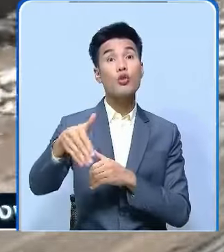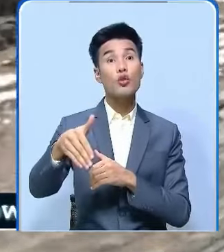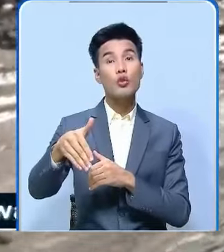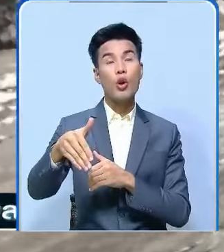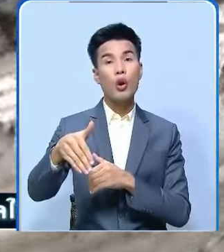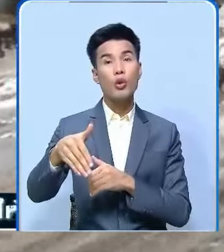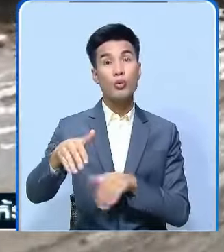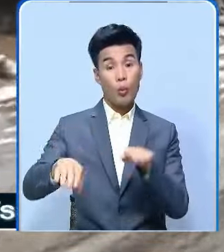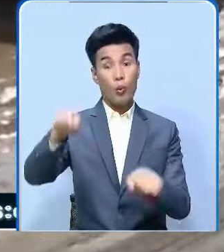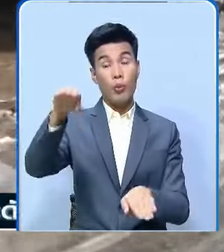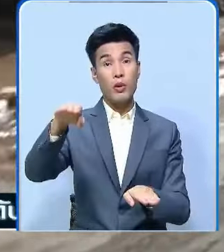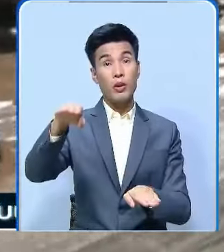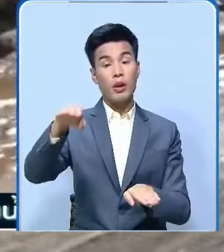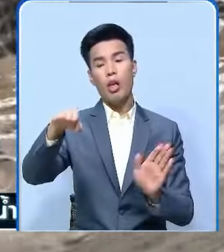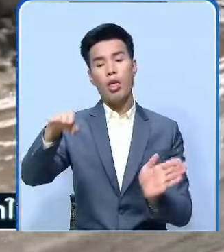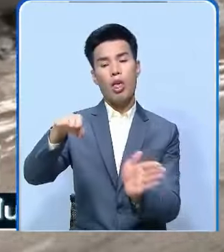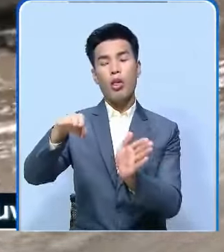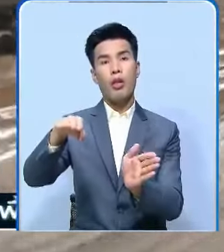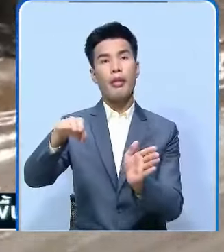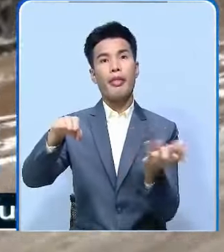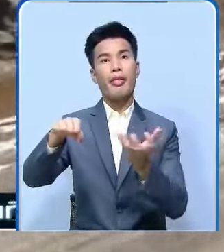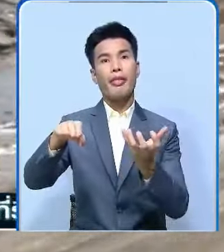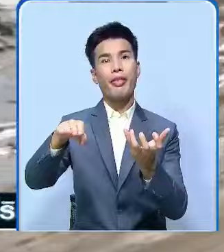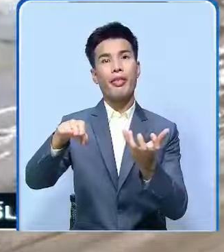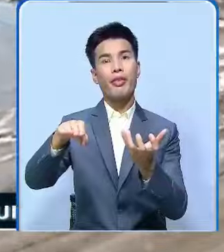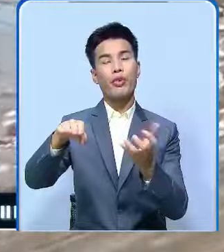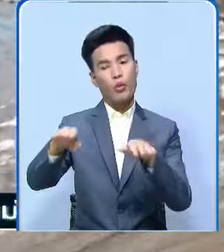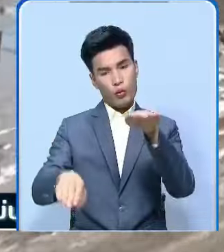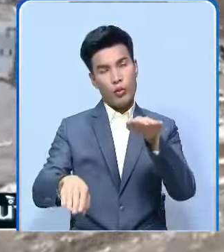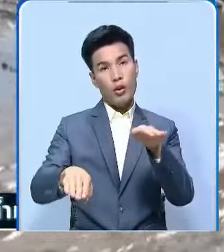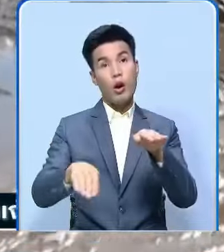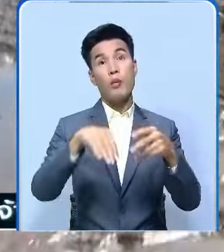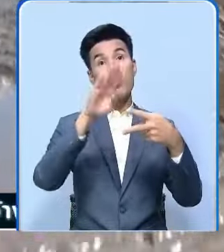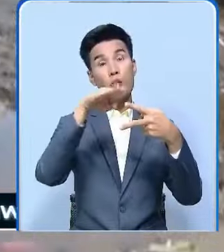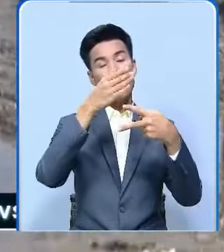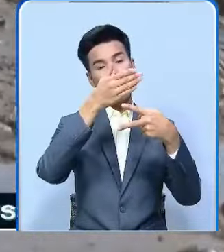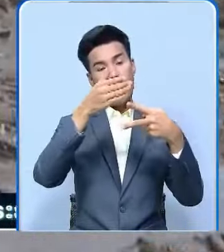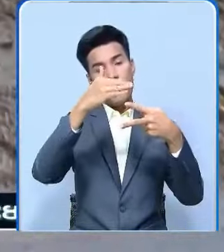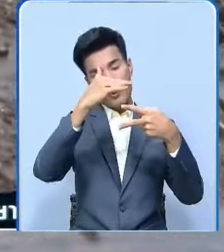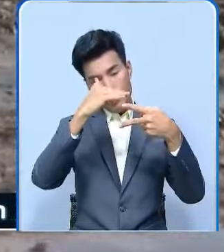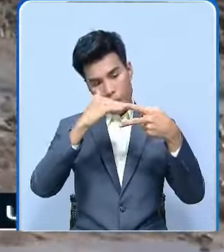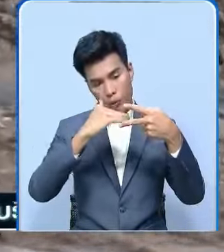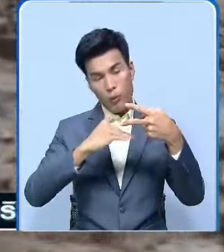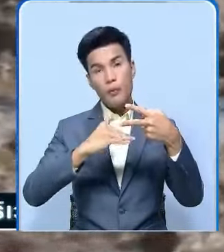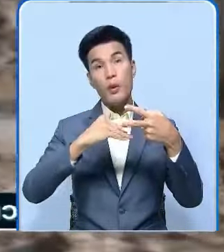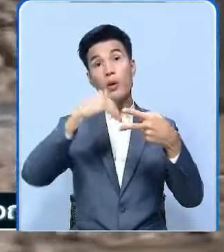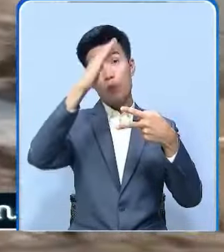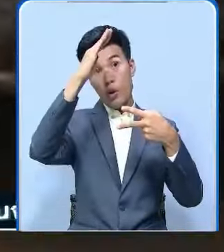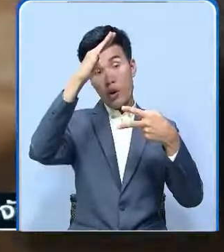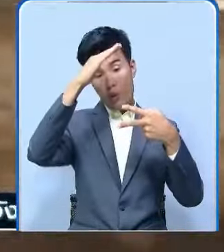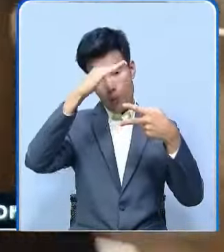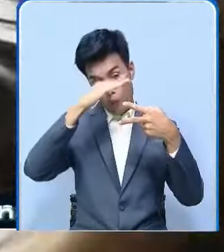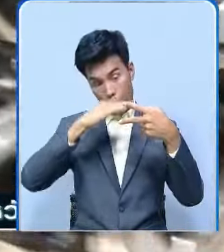สูงกว่าในบ้านนะไม่งั้นไล่ยังไงมันก็ไม่ออกให้ล้างจากชั้นบนก่อนแล้วค่อยๆไล่ลงมาจากบนเนี่ยล